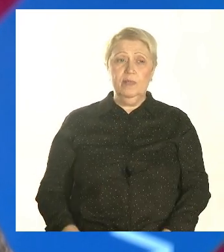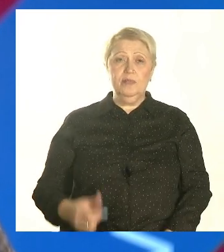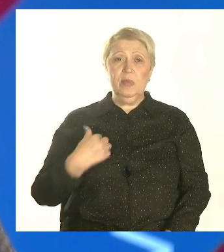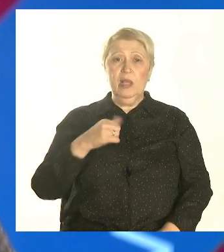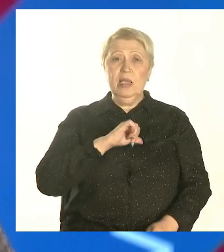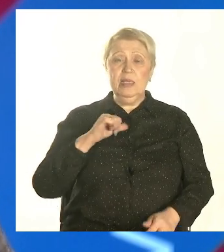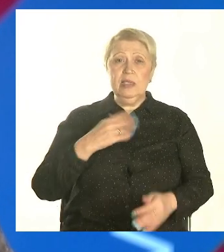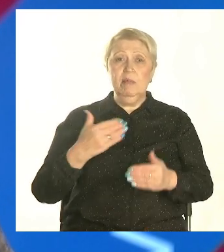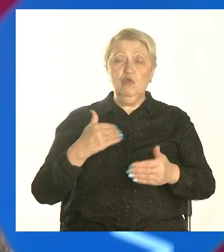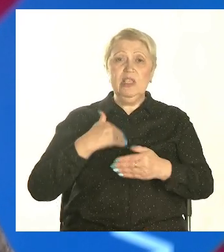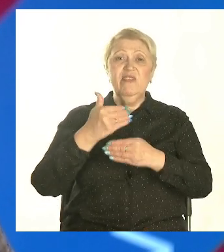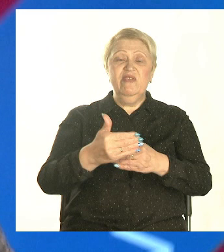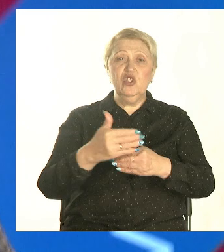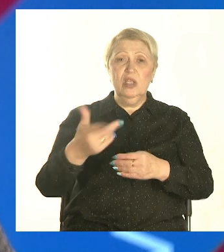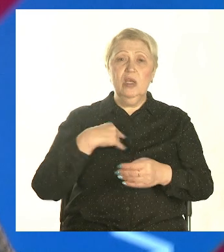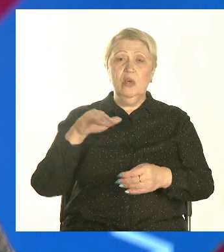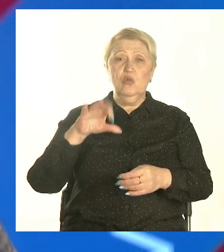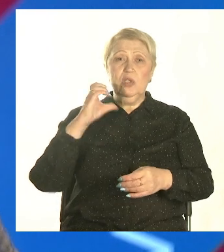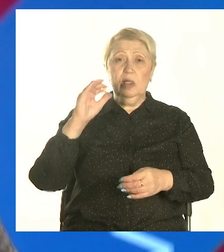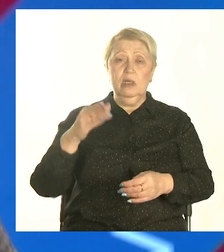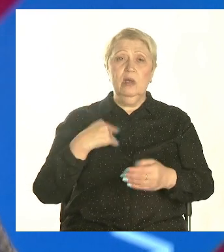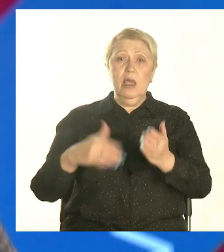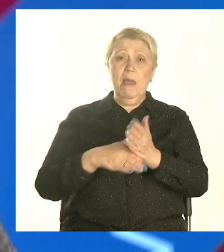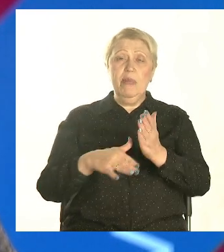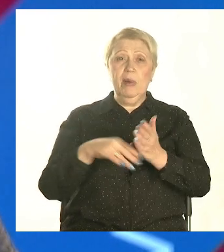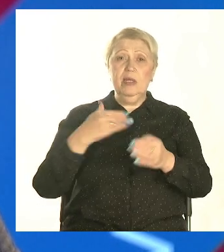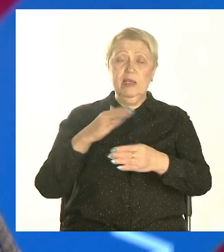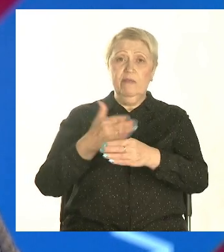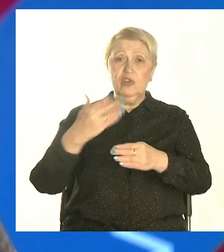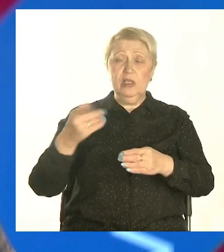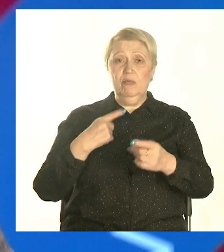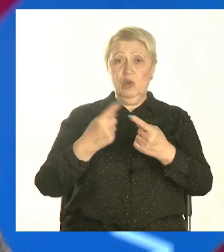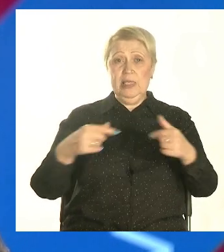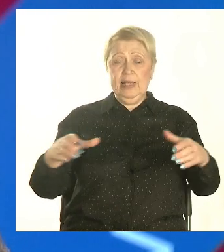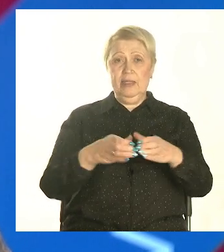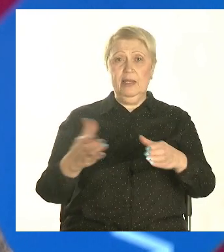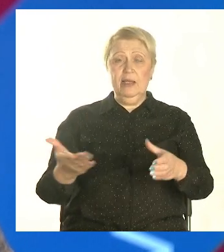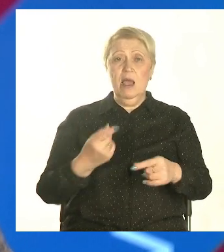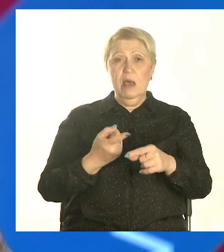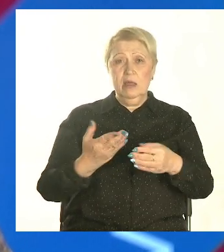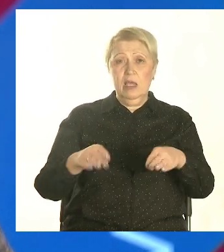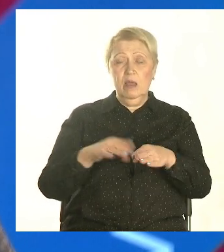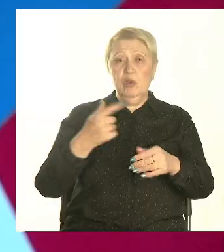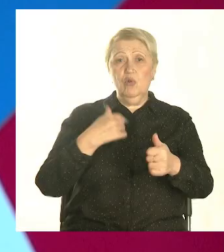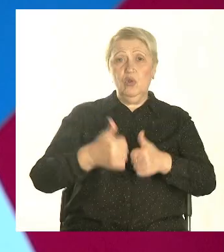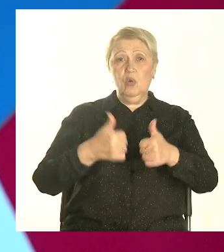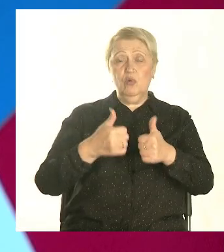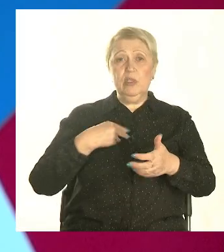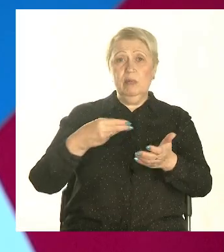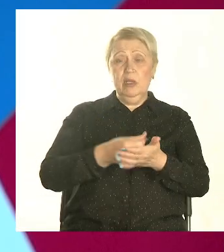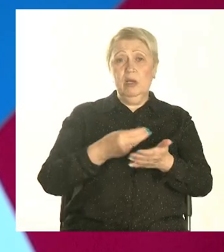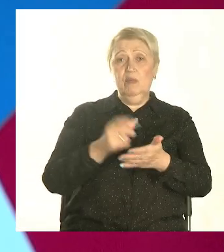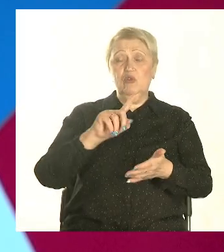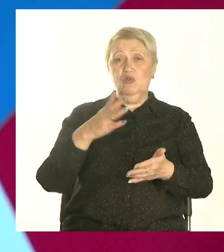движение ТОСов и помогать сегодня, в том числе и в частном секторе, вот такими конкурсными деньгами для того,